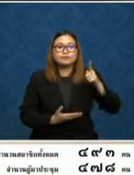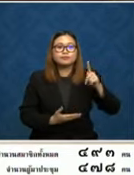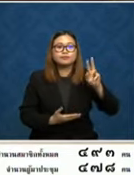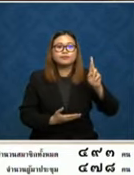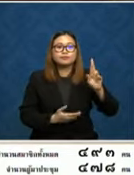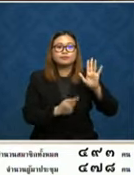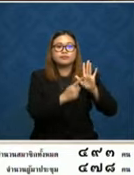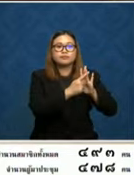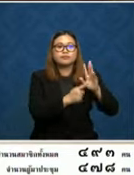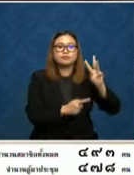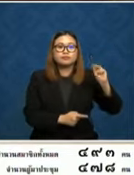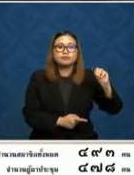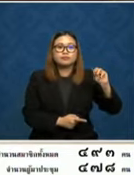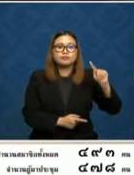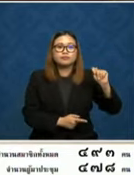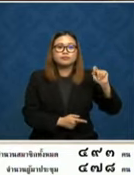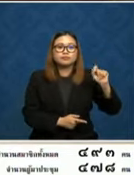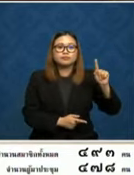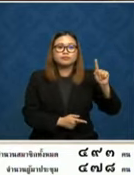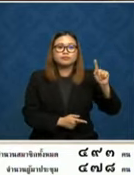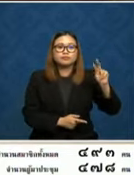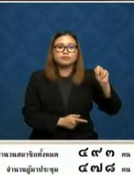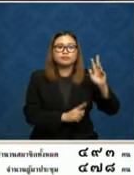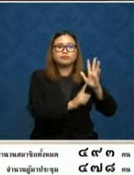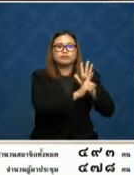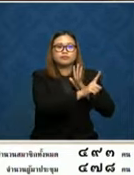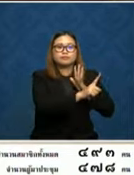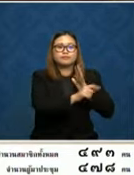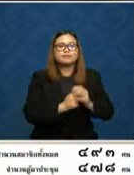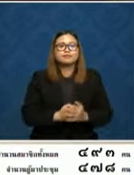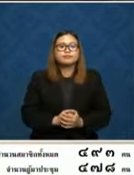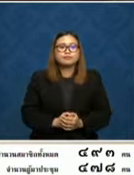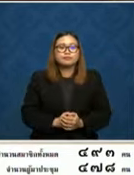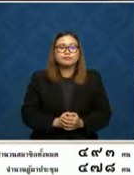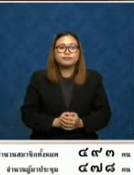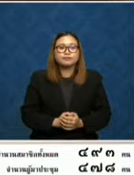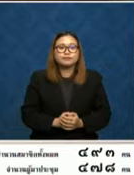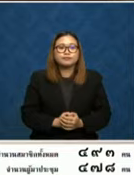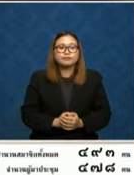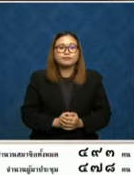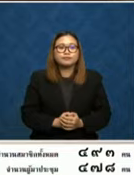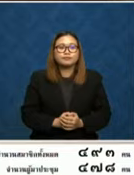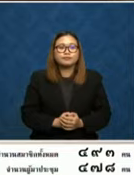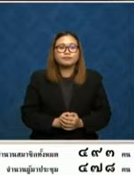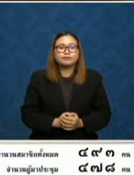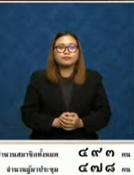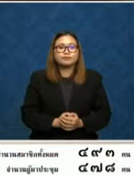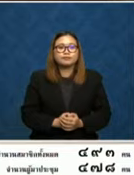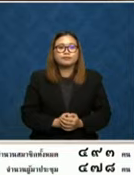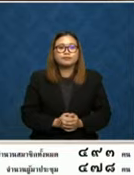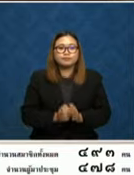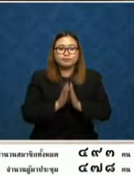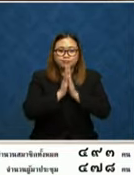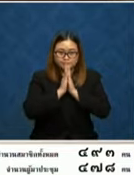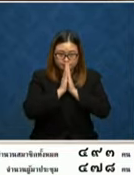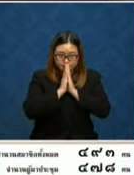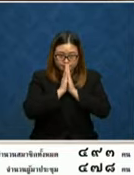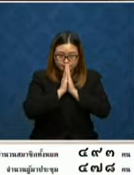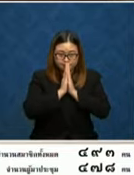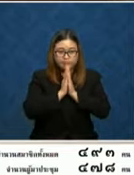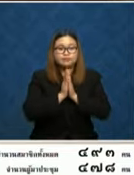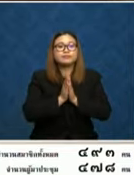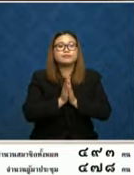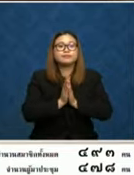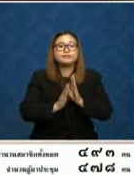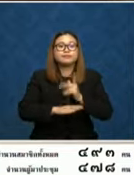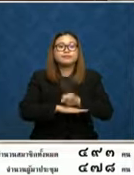ทยารักษ์สรรครับ เรียนประธานสภาผู้แทนราษฎรที่เคารพผมปรเมศวิทยารักษ์สรรสมาชิกสภา